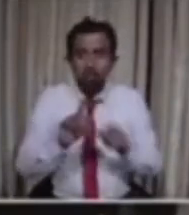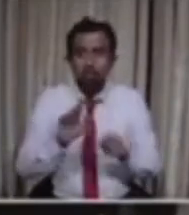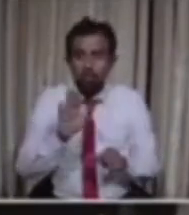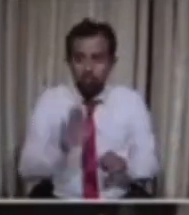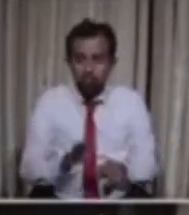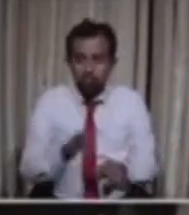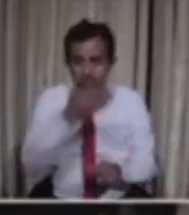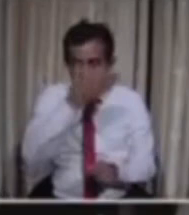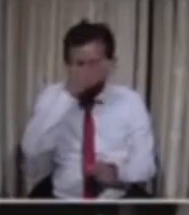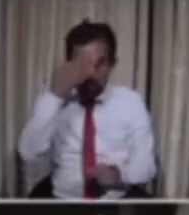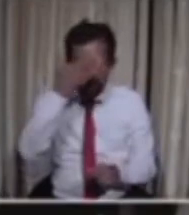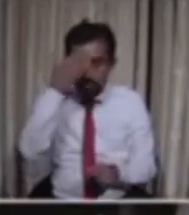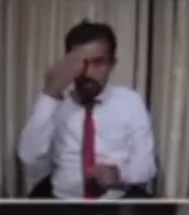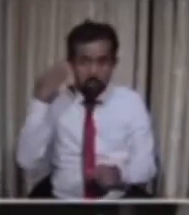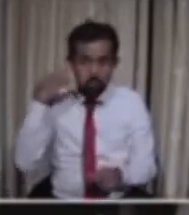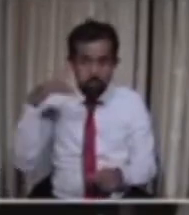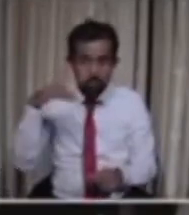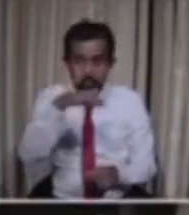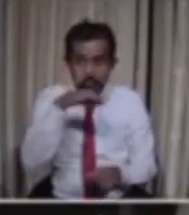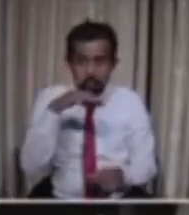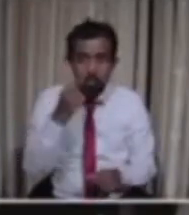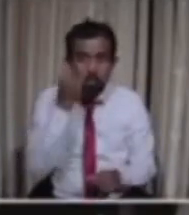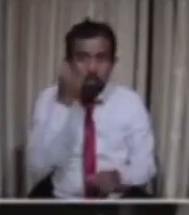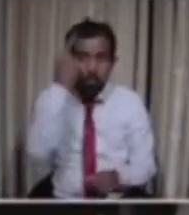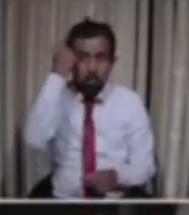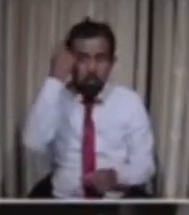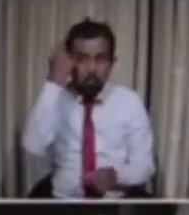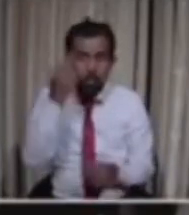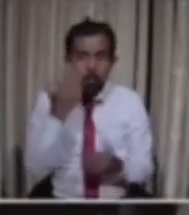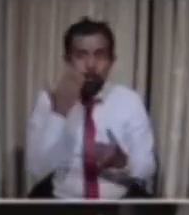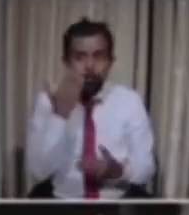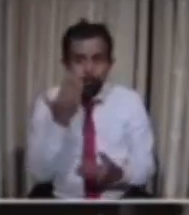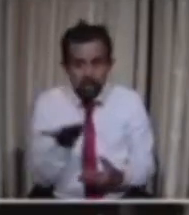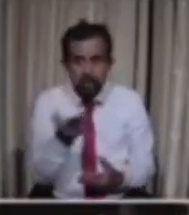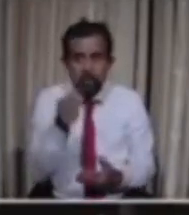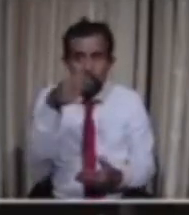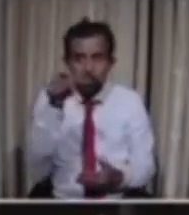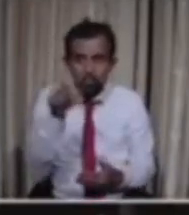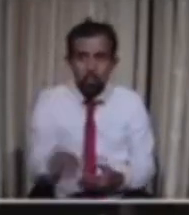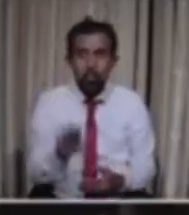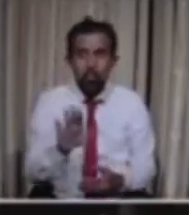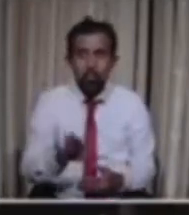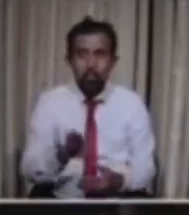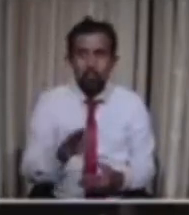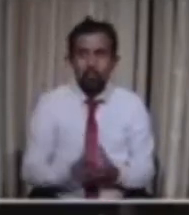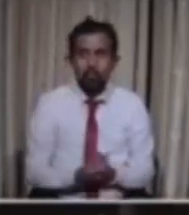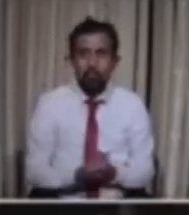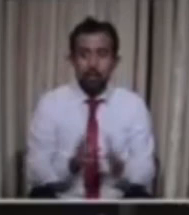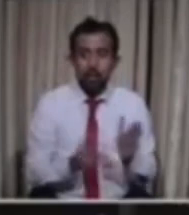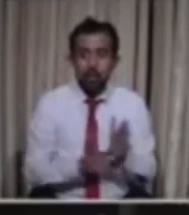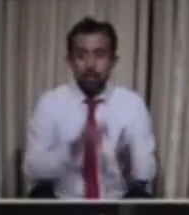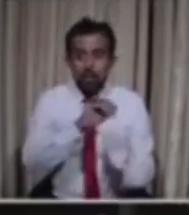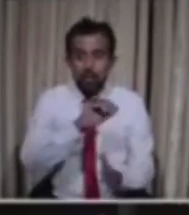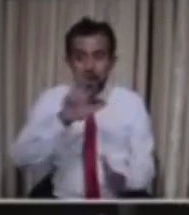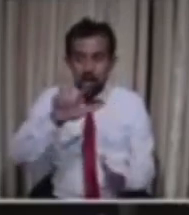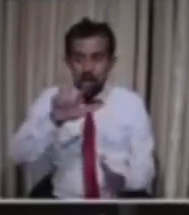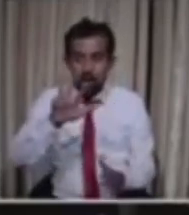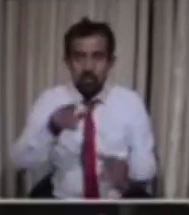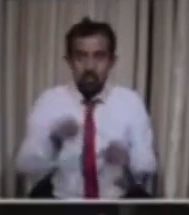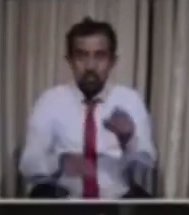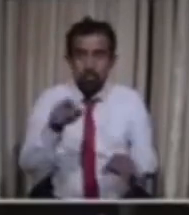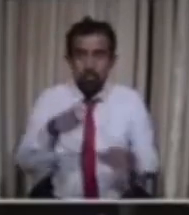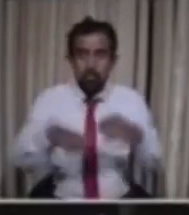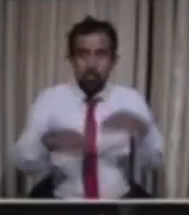தமிழ் மக்களுடைய அபிலாசைகளை பிரதிபலிக்கின்றவர்களை. நீங்கள் இன்று 69 லட்சம் வாக்களித்த மக்கள் உங்களை நிராகரிக்கிறார்கள் என்று சொல்லி